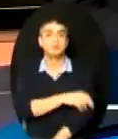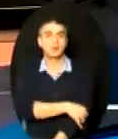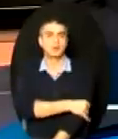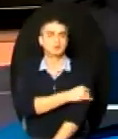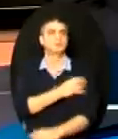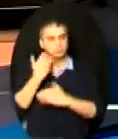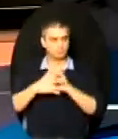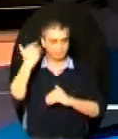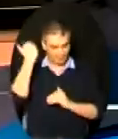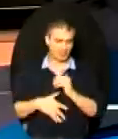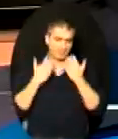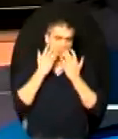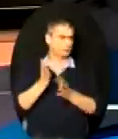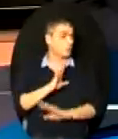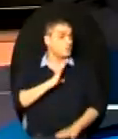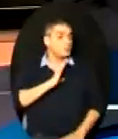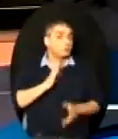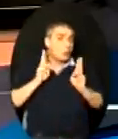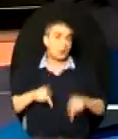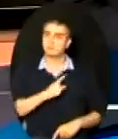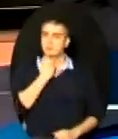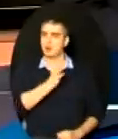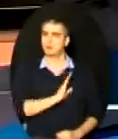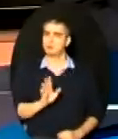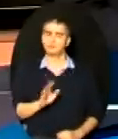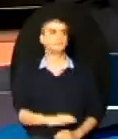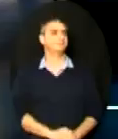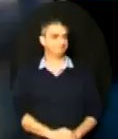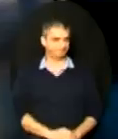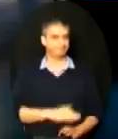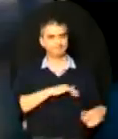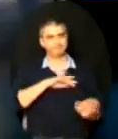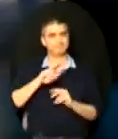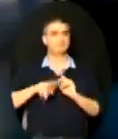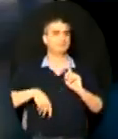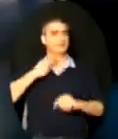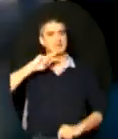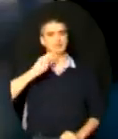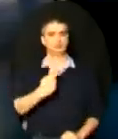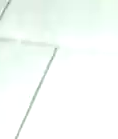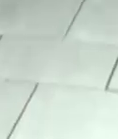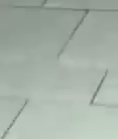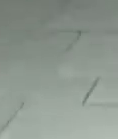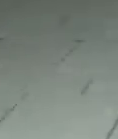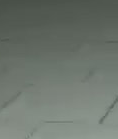סוף תגמור את הסאגה הזאת. זה מסוכן, זה לא טוב. תודה, אנחנו עוברים לקריאה השנייה.